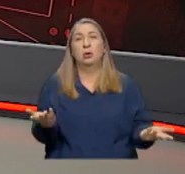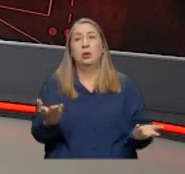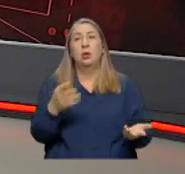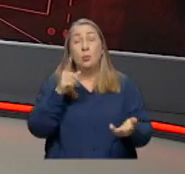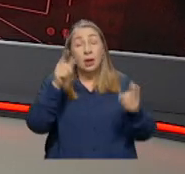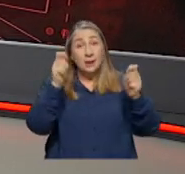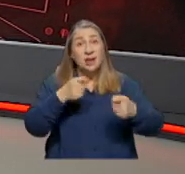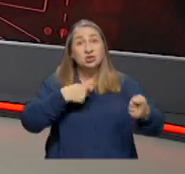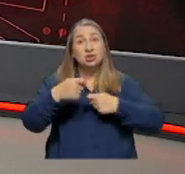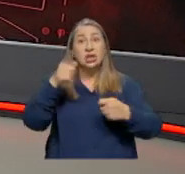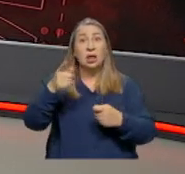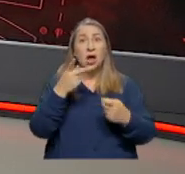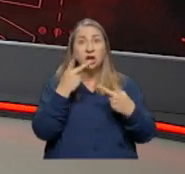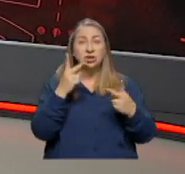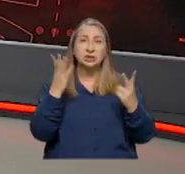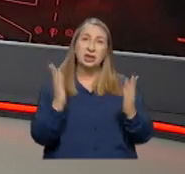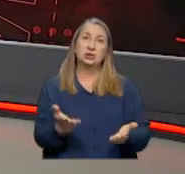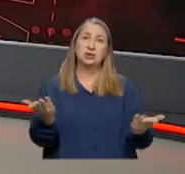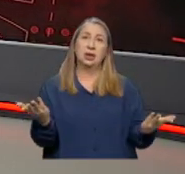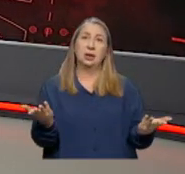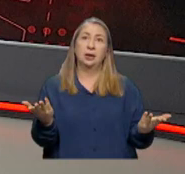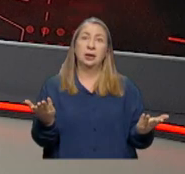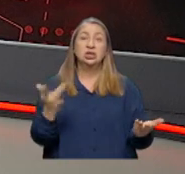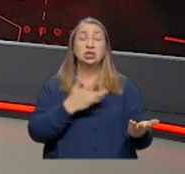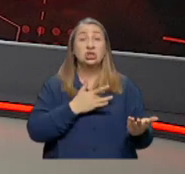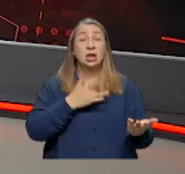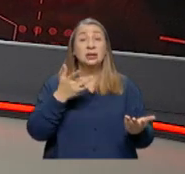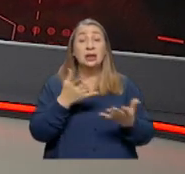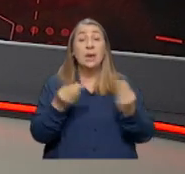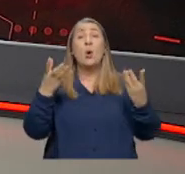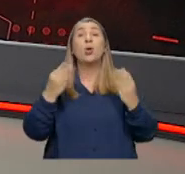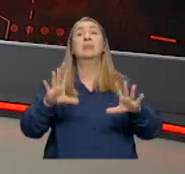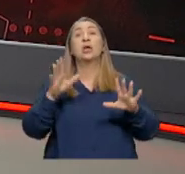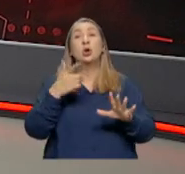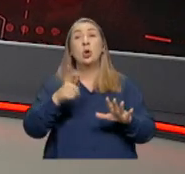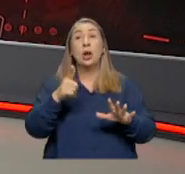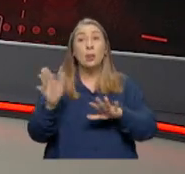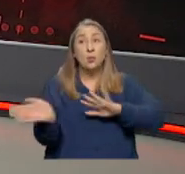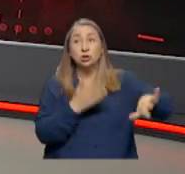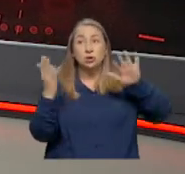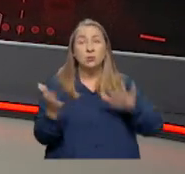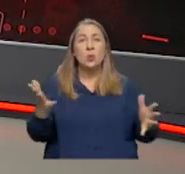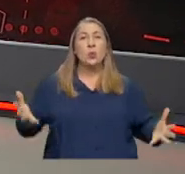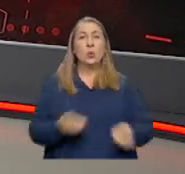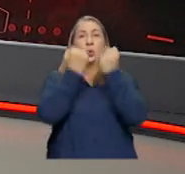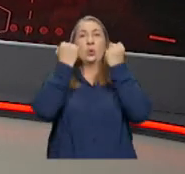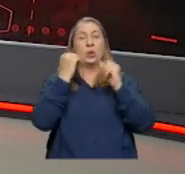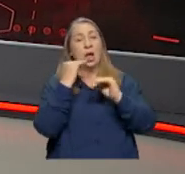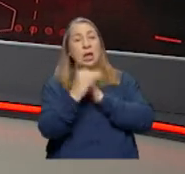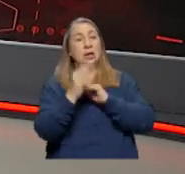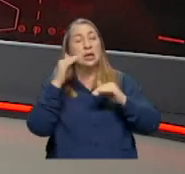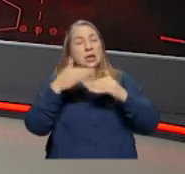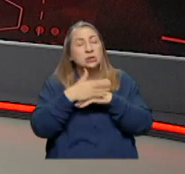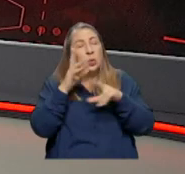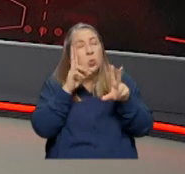Bunları yapan şirketler açıklansa Keşke can kaybı olmaması da köylerin boşaltılmış olmasından halkın